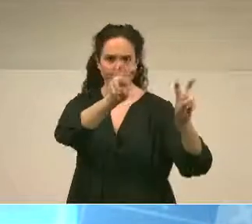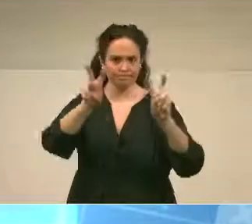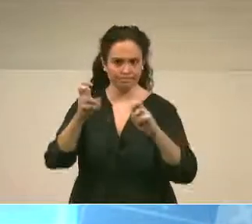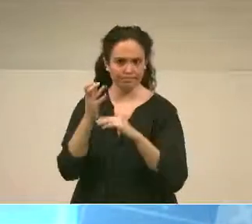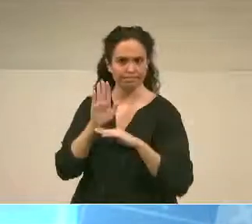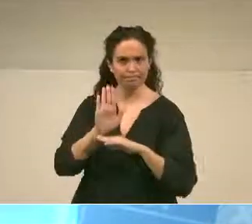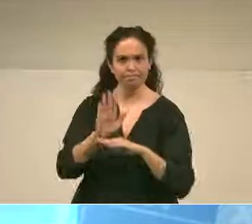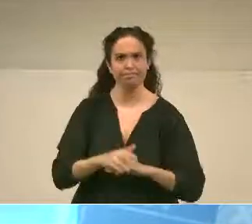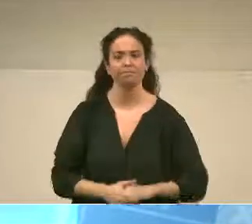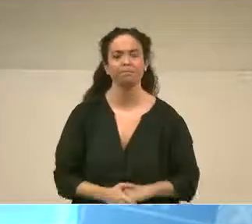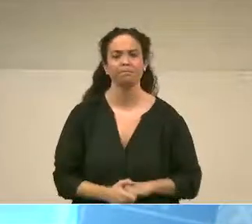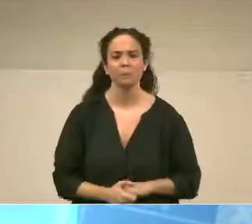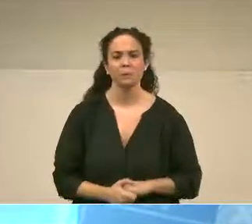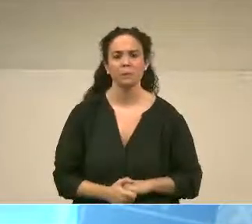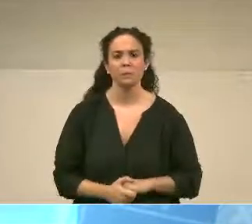aurkezteko.